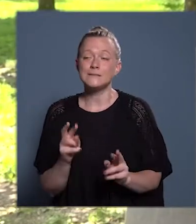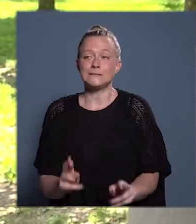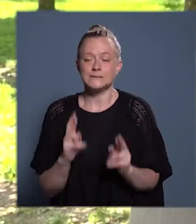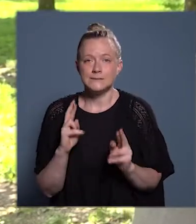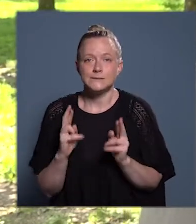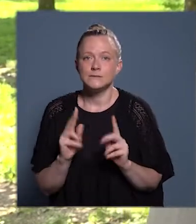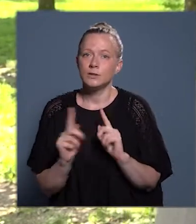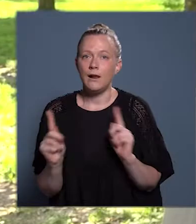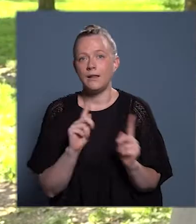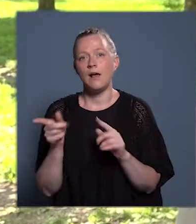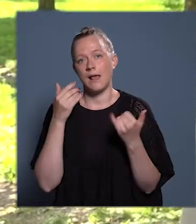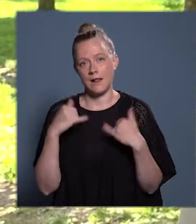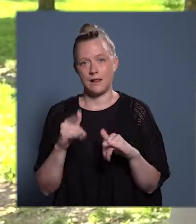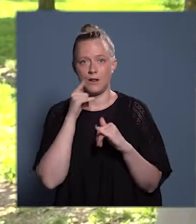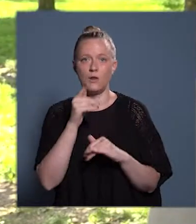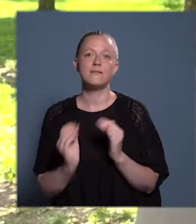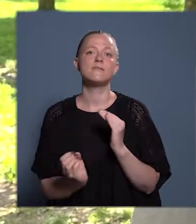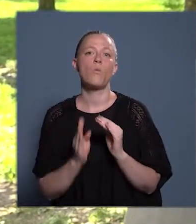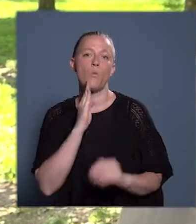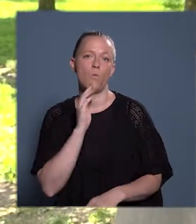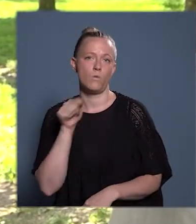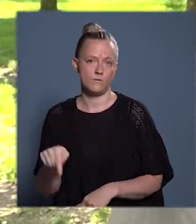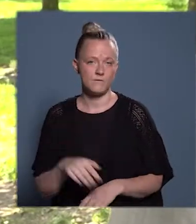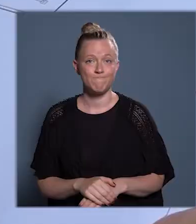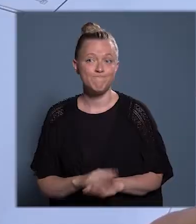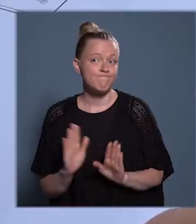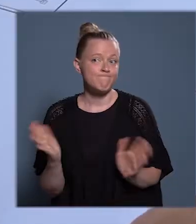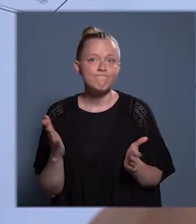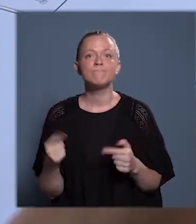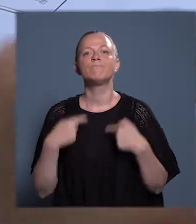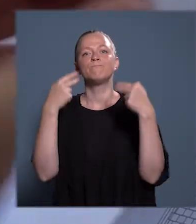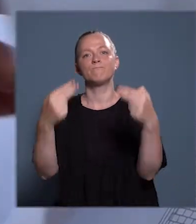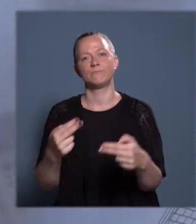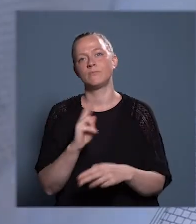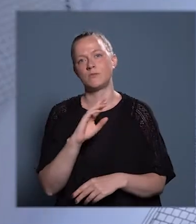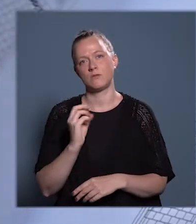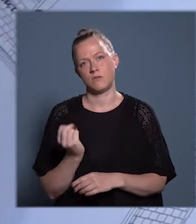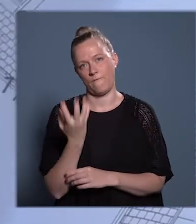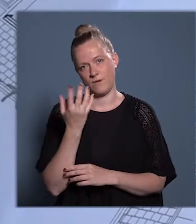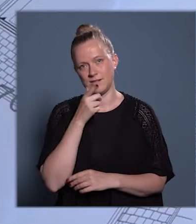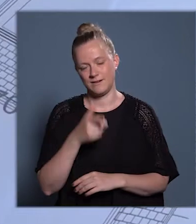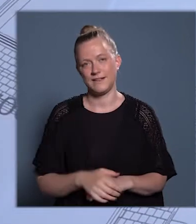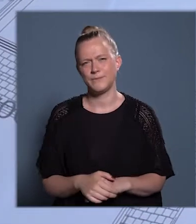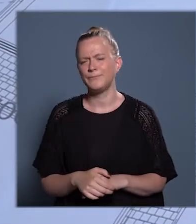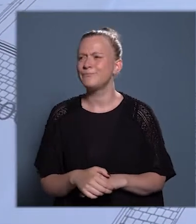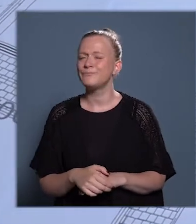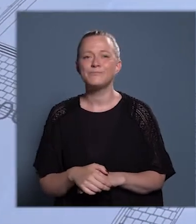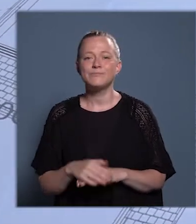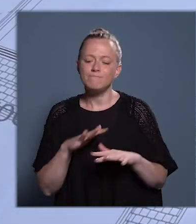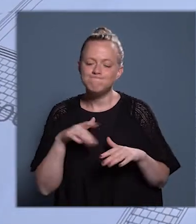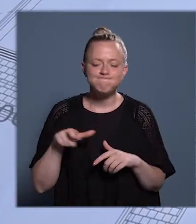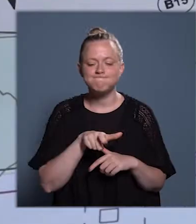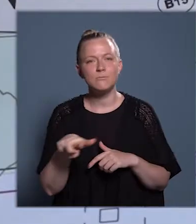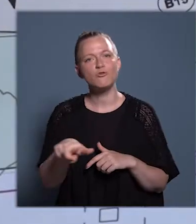valami elkezdődhet ősszel, ha nem, akkor a következő tavasszal. Mi minden fogja színesíteni a sétányt, mik vannak